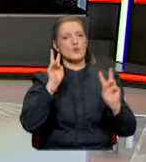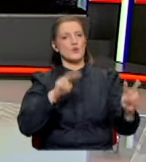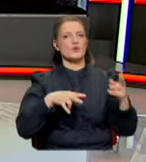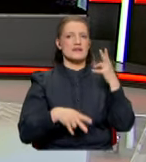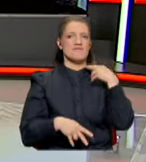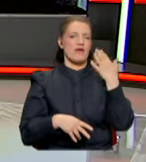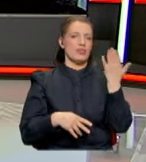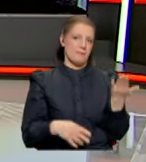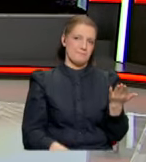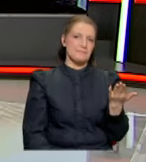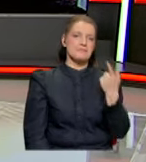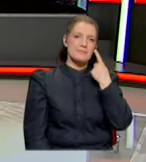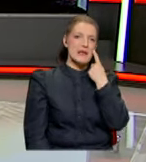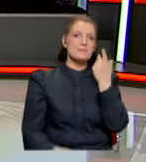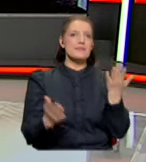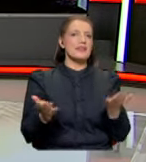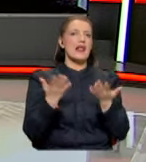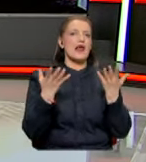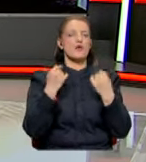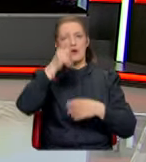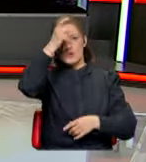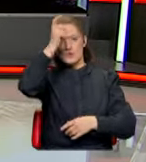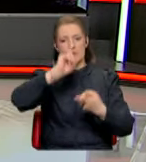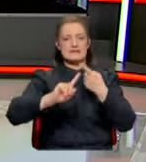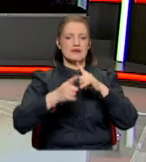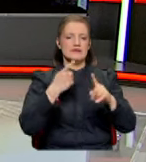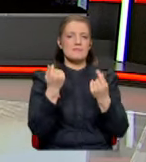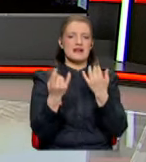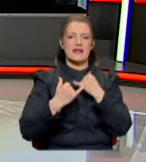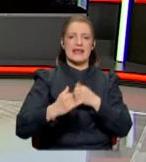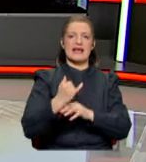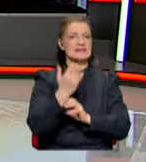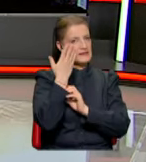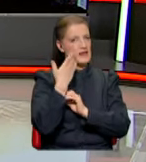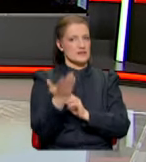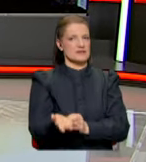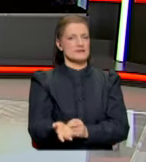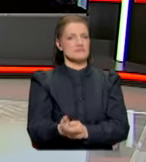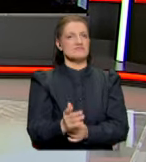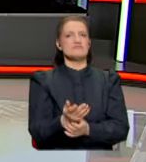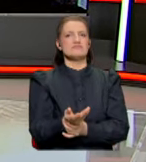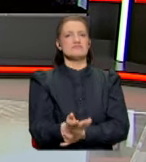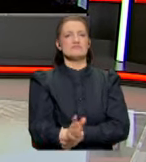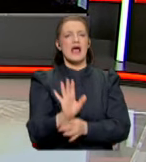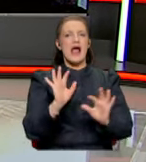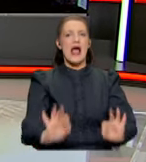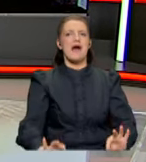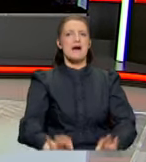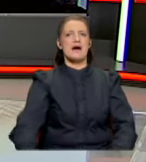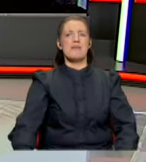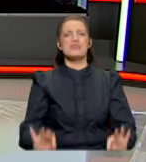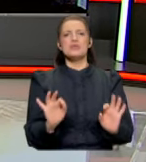Efendim göreceğiz bakalım neler olacak Türk Siyasetini biraz daha yakından izleyin hakikaten böyle hemen